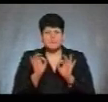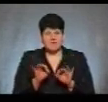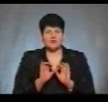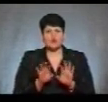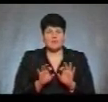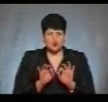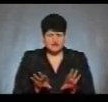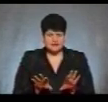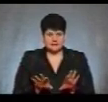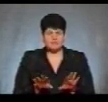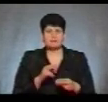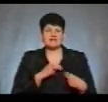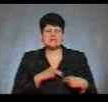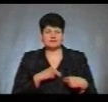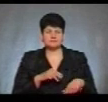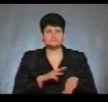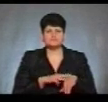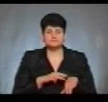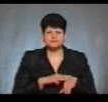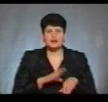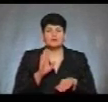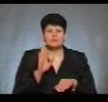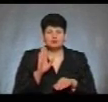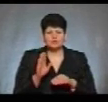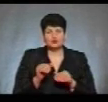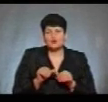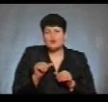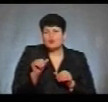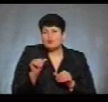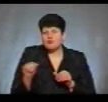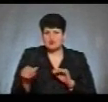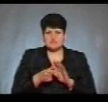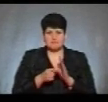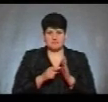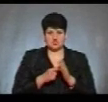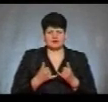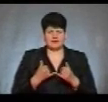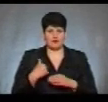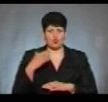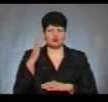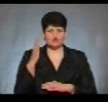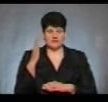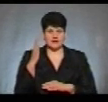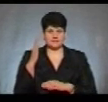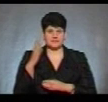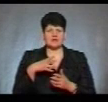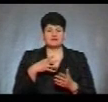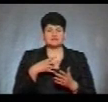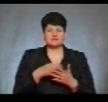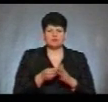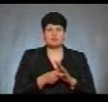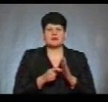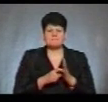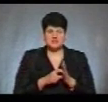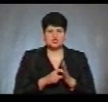роз'яснили, тобто працівники правоохоронних органів, вони будуть знаходитися за межами приміщення для голосування. В самому приміщенні,